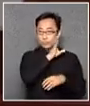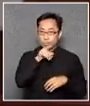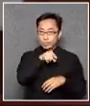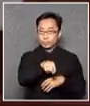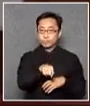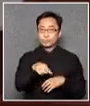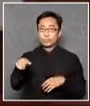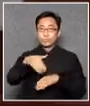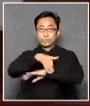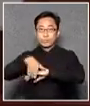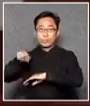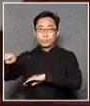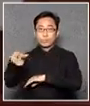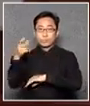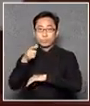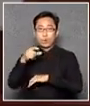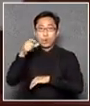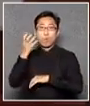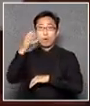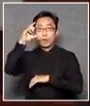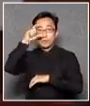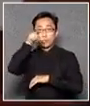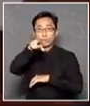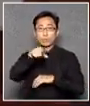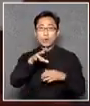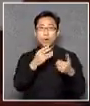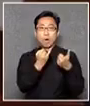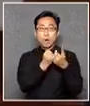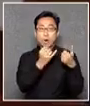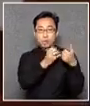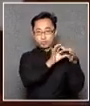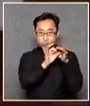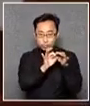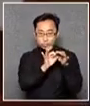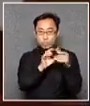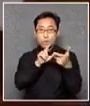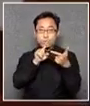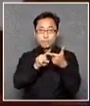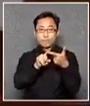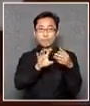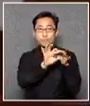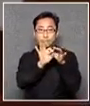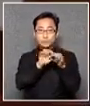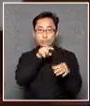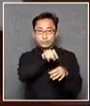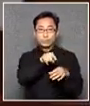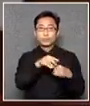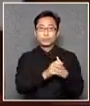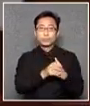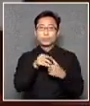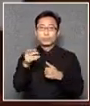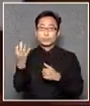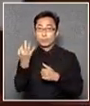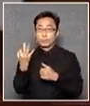黄之锋、学联秘书长周永康和副秘书长岑傲辉因此被警察拘